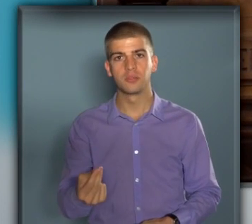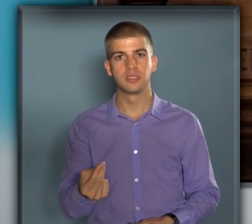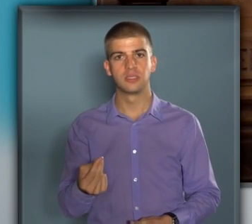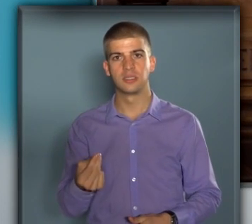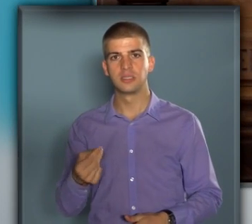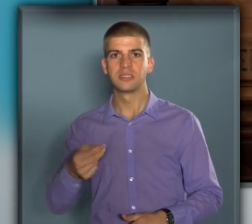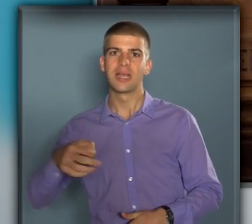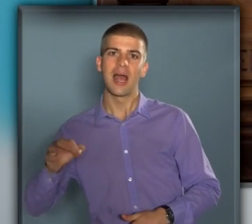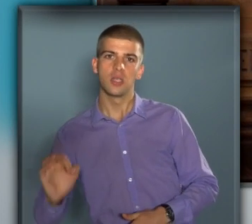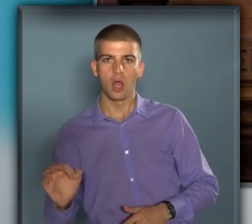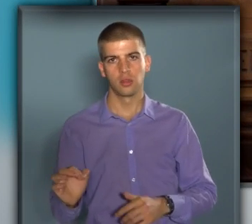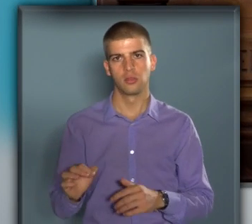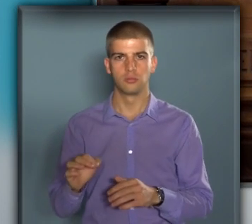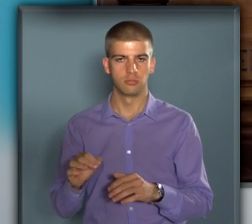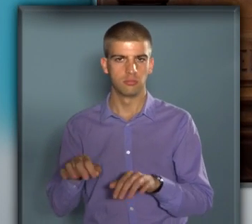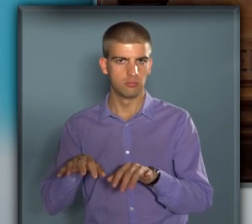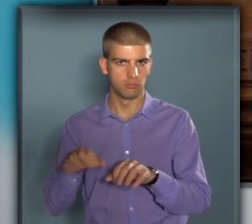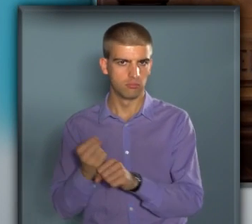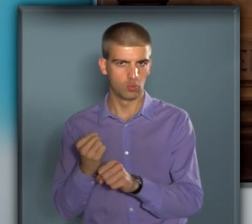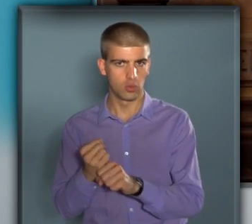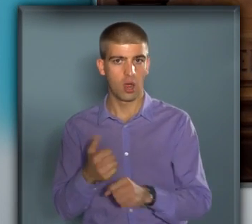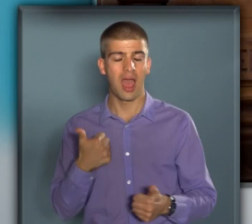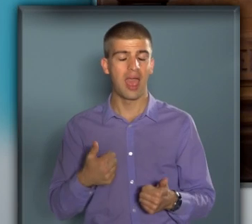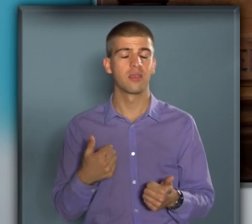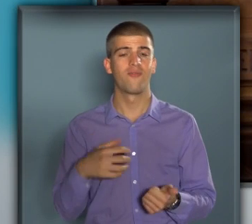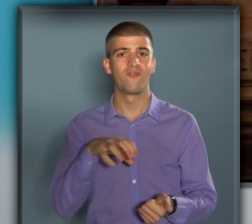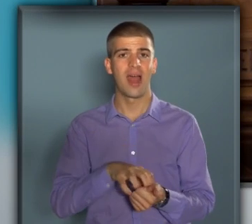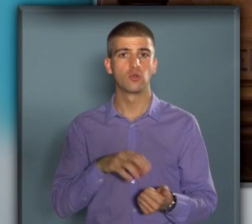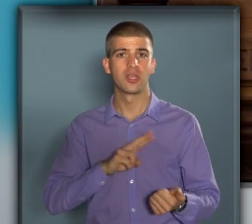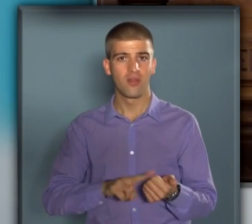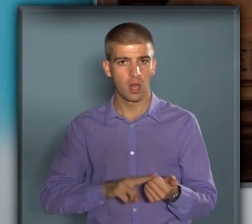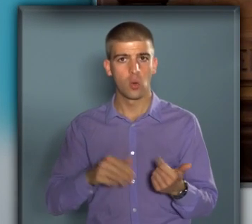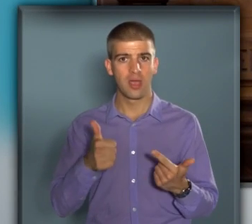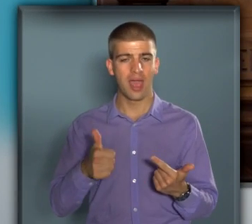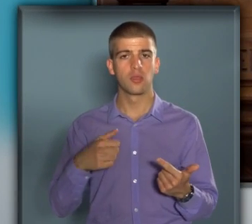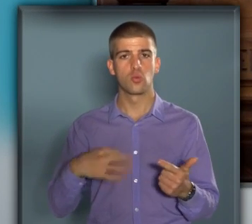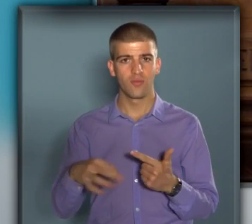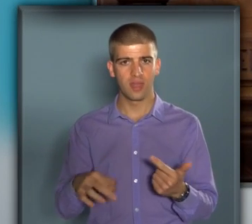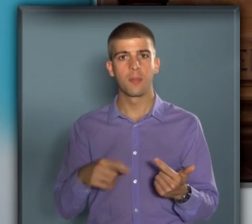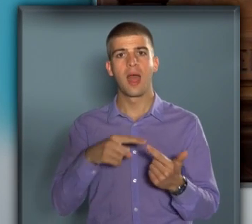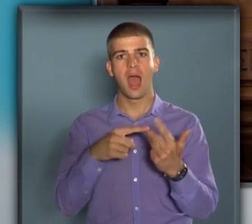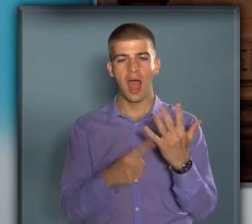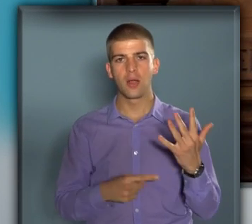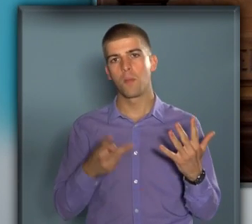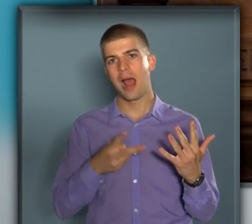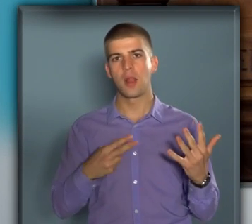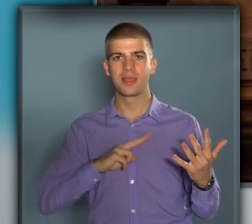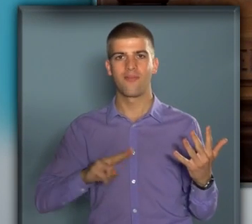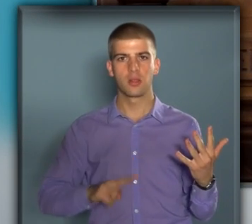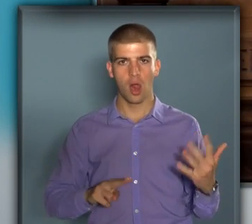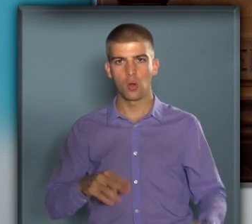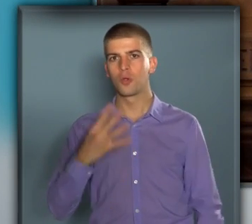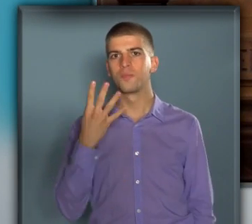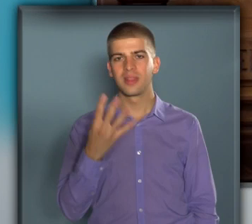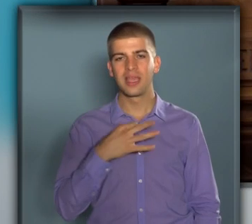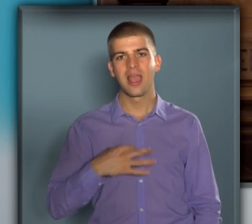130%-át tették ki, egy városi hivatalnok, egy ügyvéd és 3 állami hivatalnok élt itt,